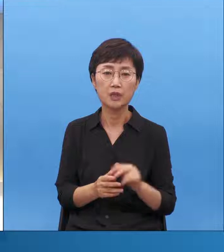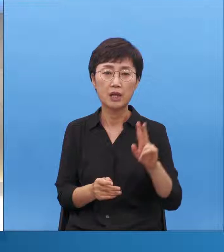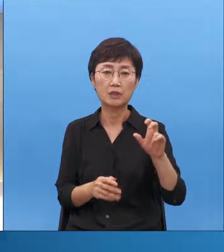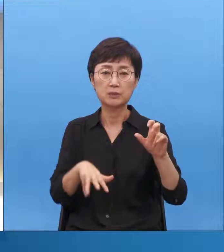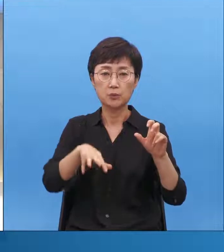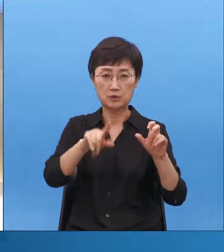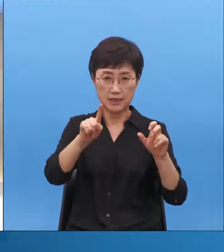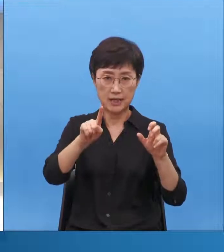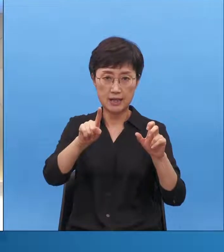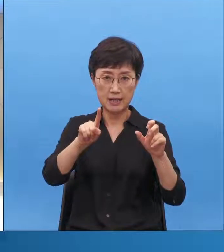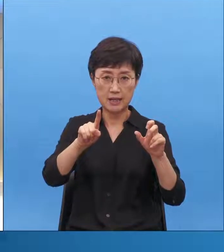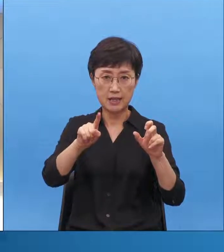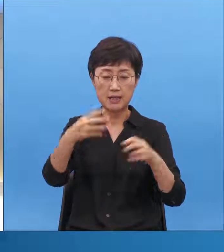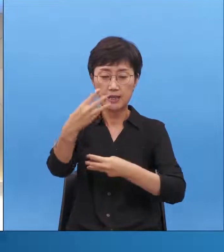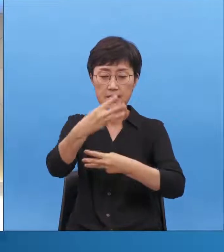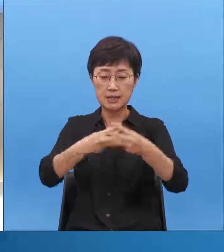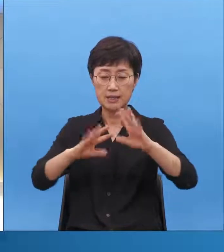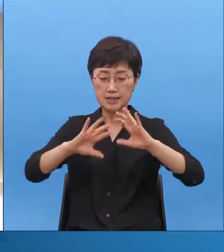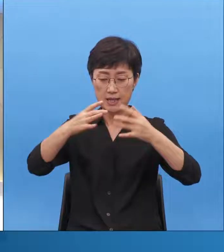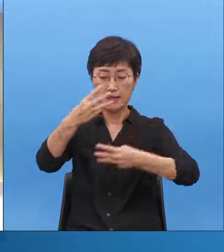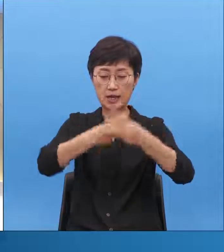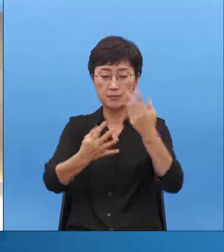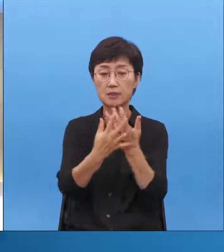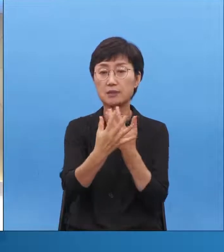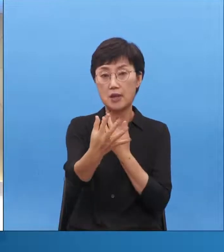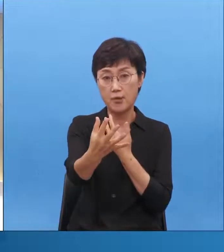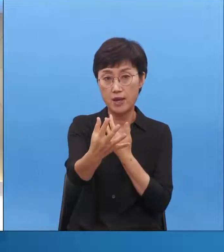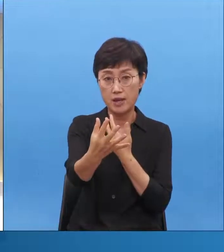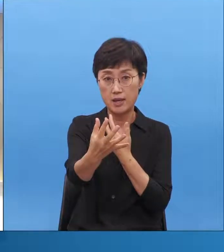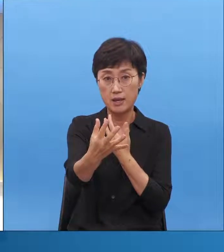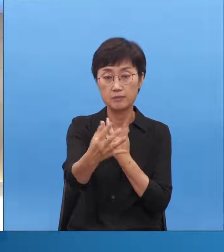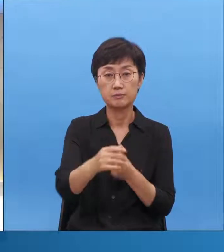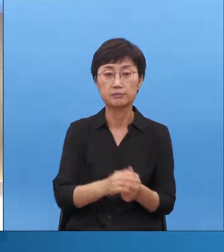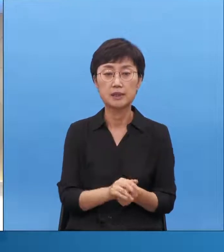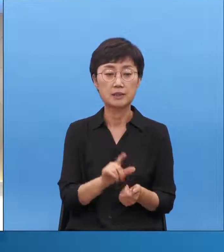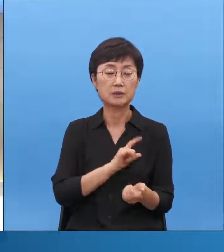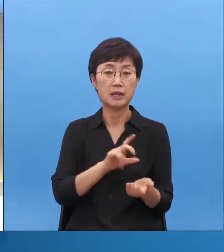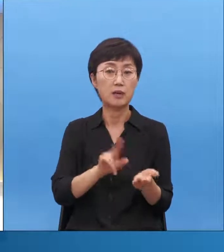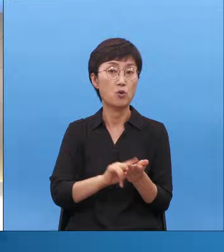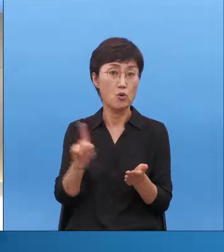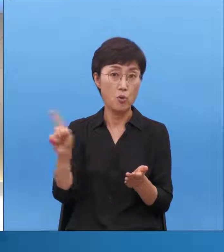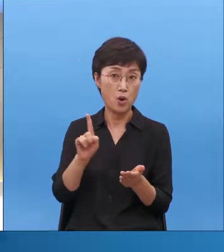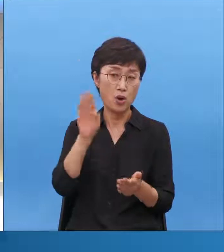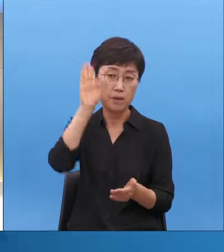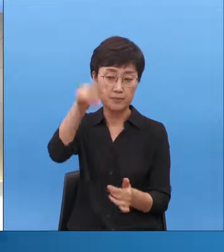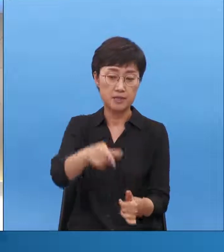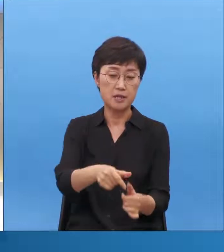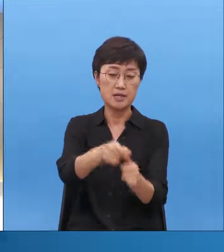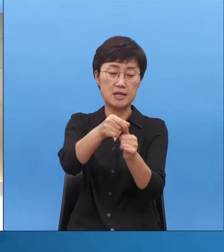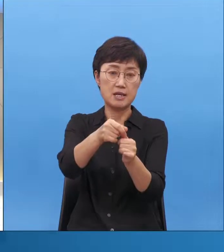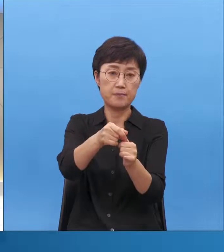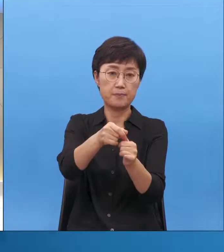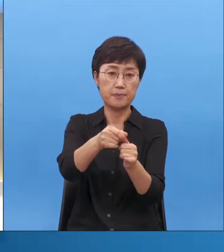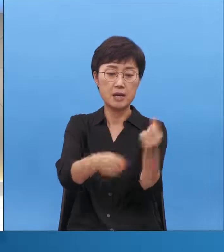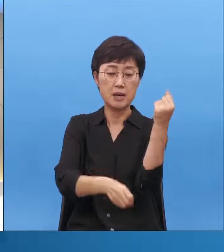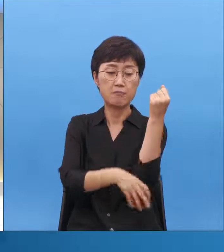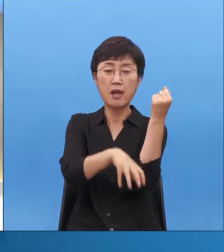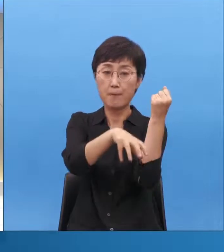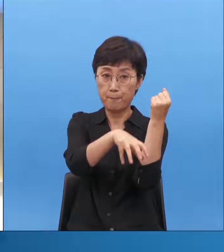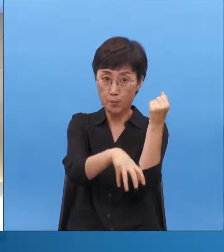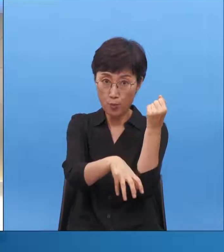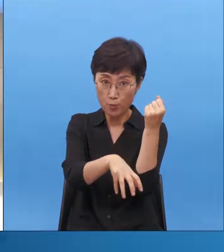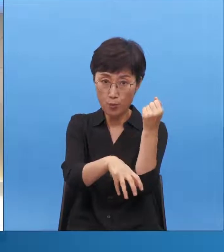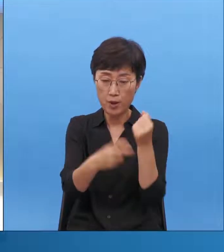제25차 2022 세계 랩넌트 대회가 미래 살릴 플랫폼, 파수망대, 안테나란 주제로 오는 3일부터